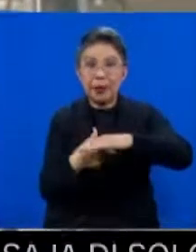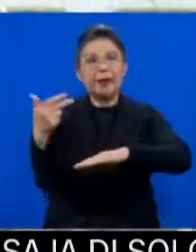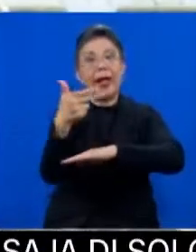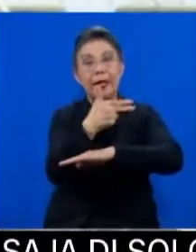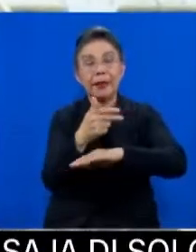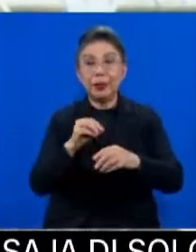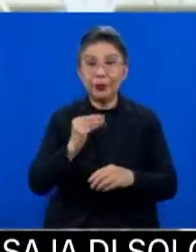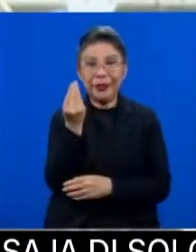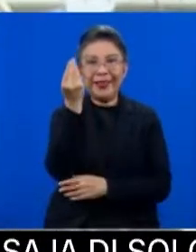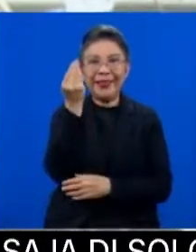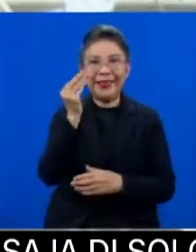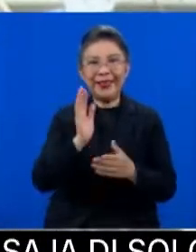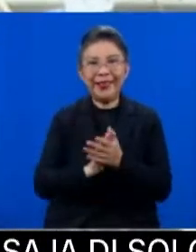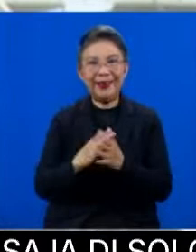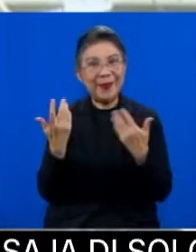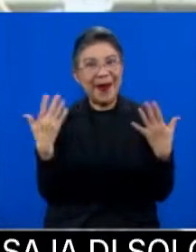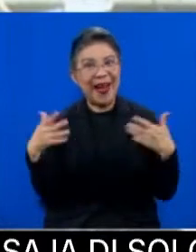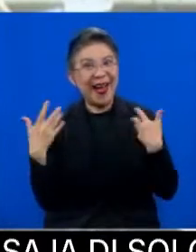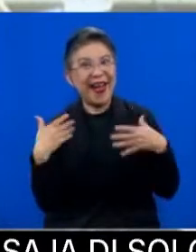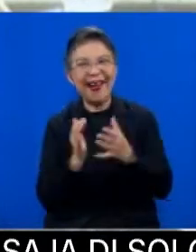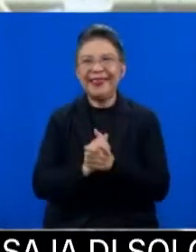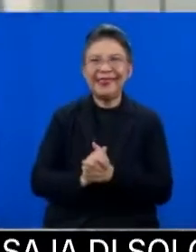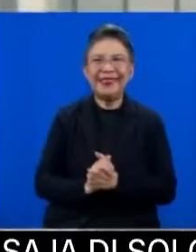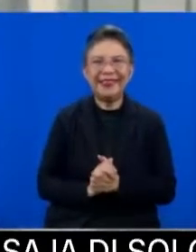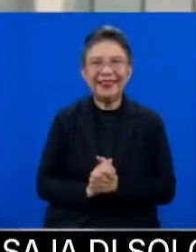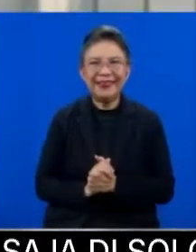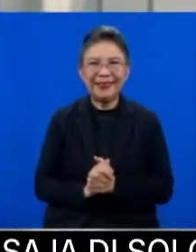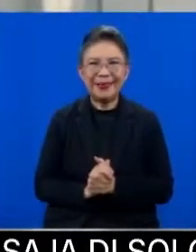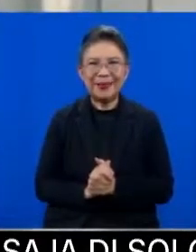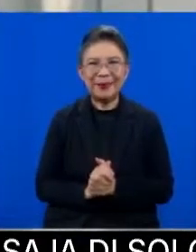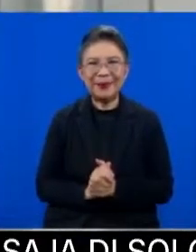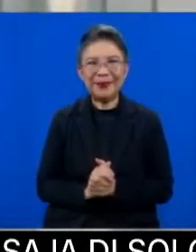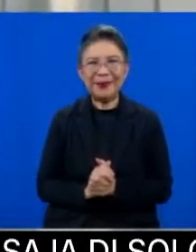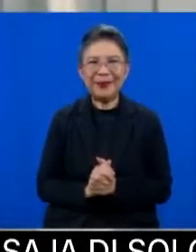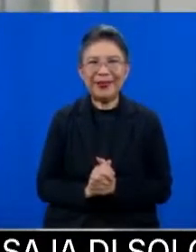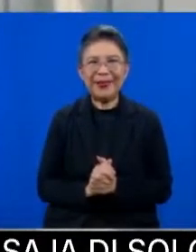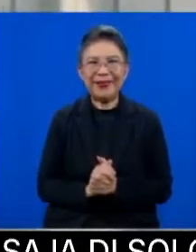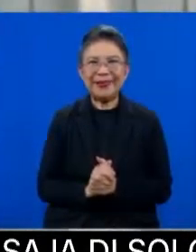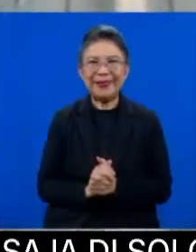LRT Jakarta. Arya Dita Utama, Softan Herdiagama, Jakarta.